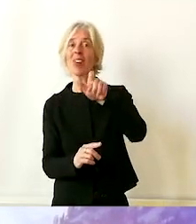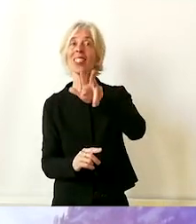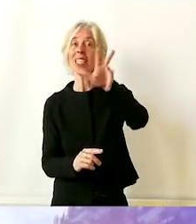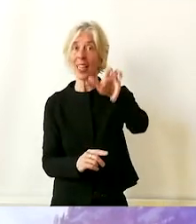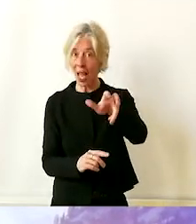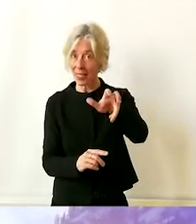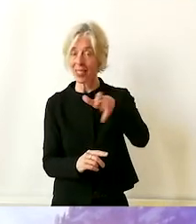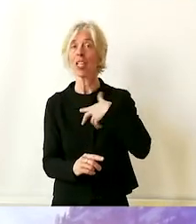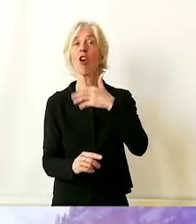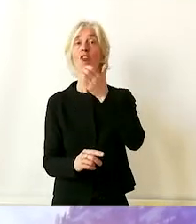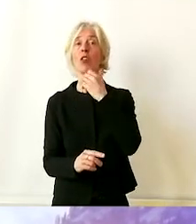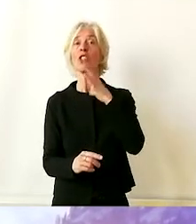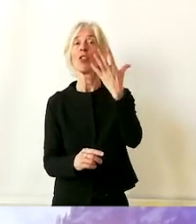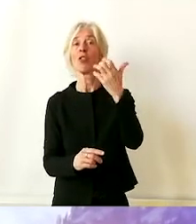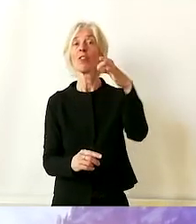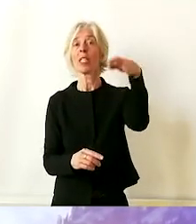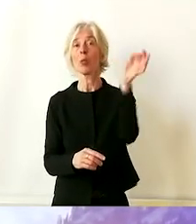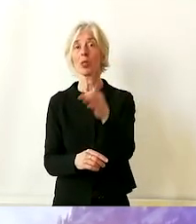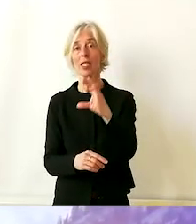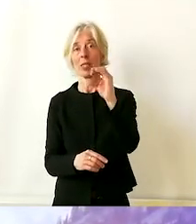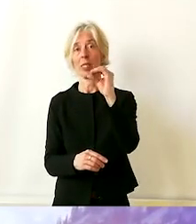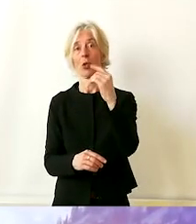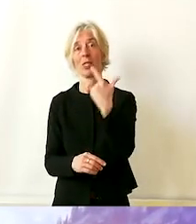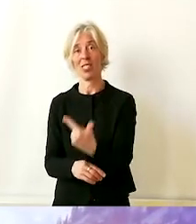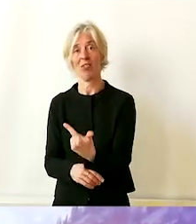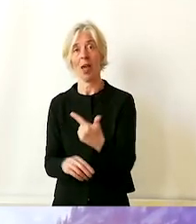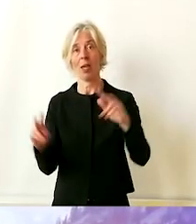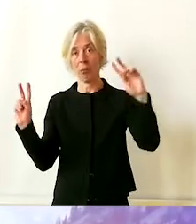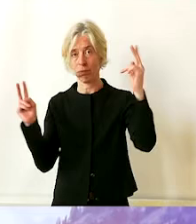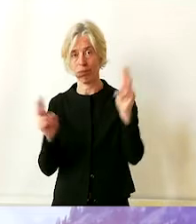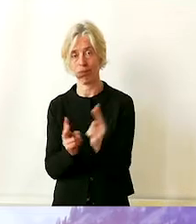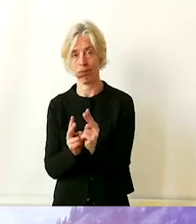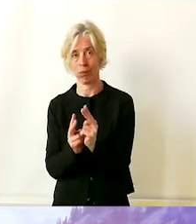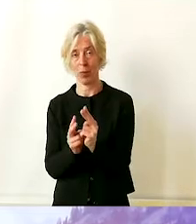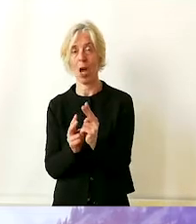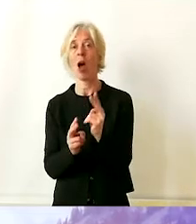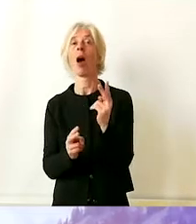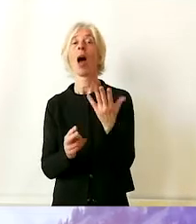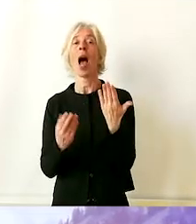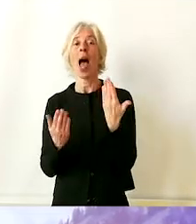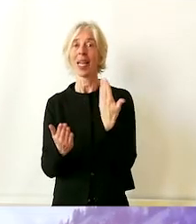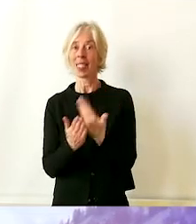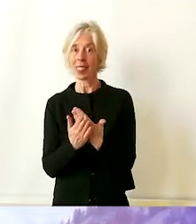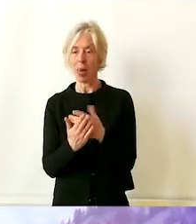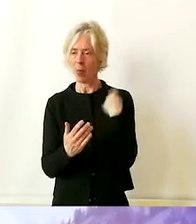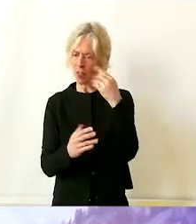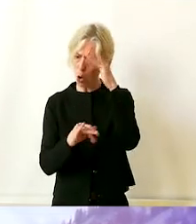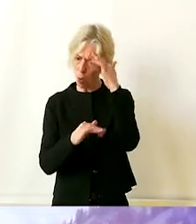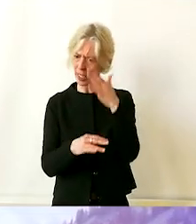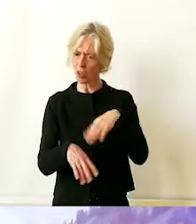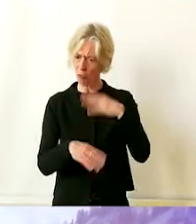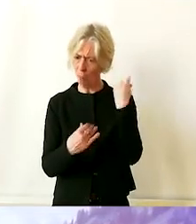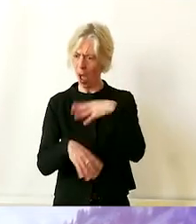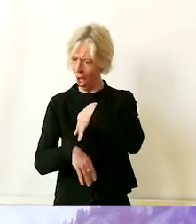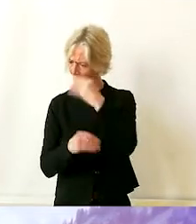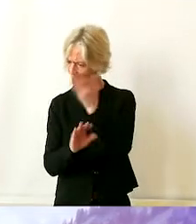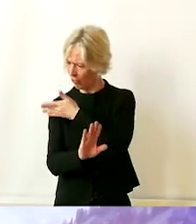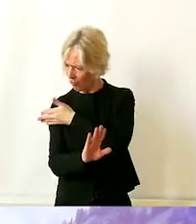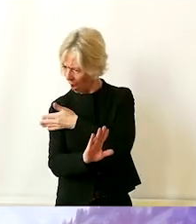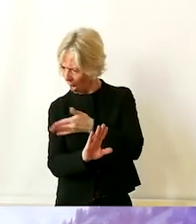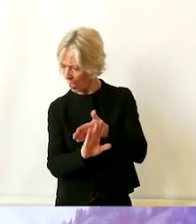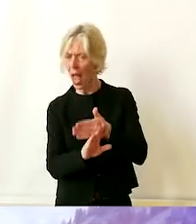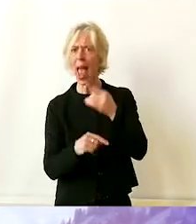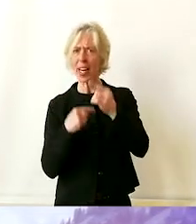kontrollierten CO2-Emissionen zu reduzieren. Dazu überdenken wir den kompletten Wertschöpfungsprozess von Entwicklung,